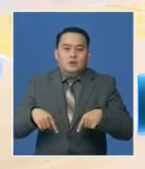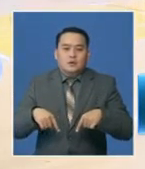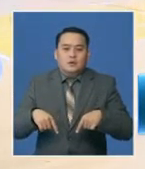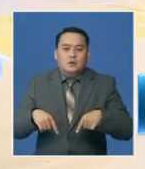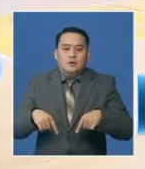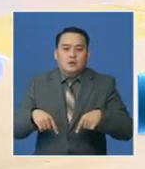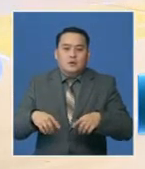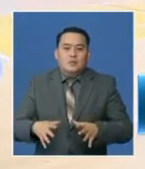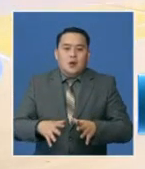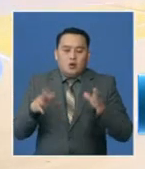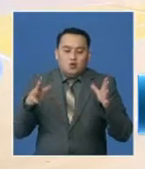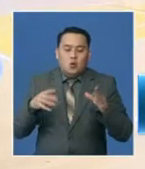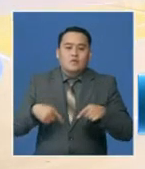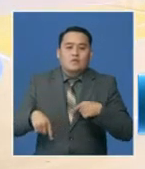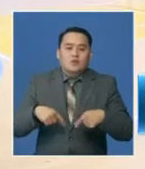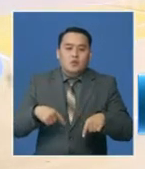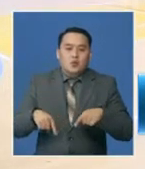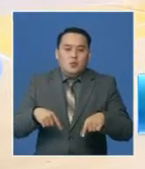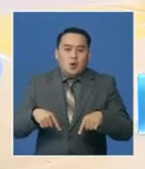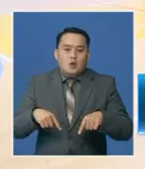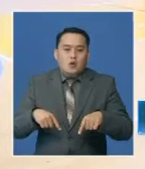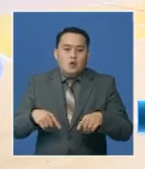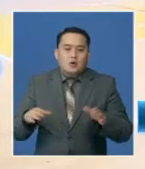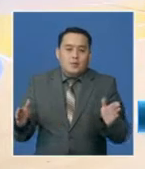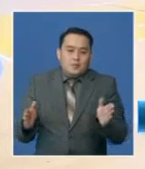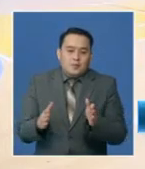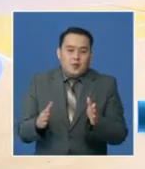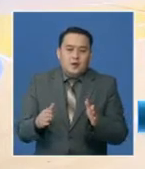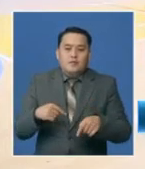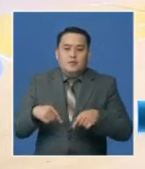популяризацию футбола как одного из самых массовых